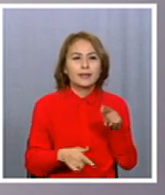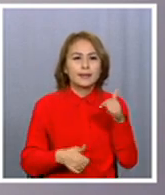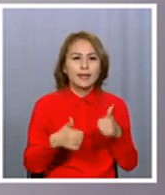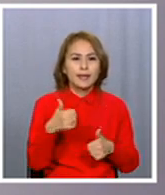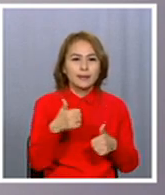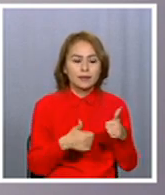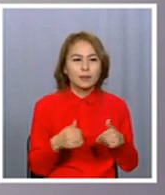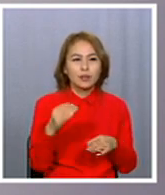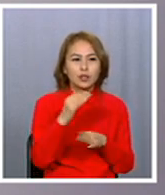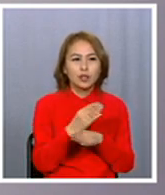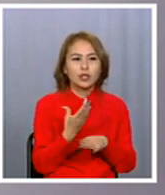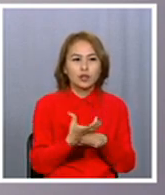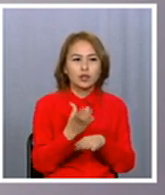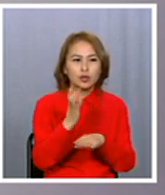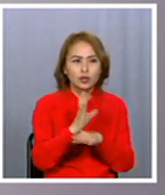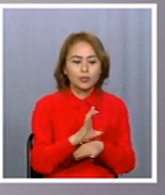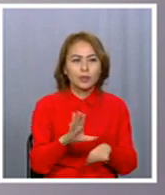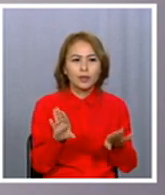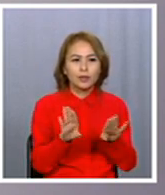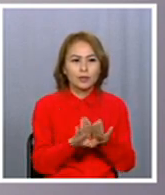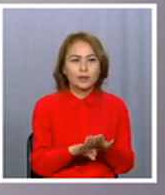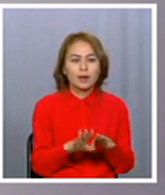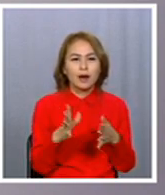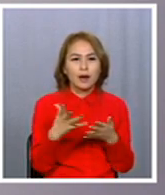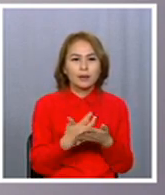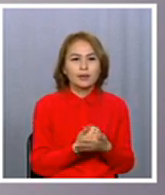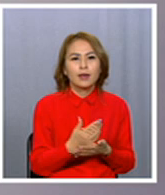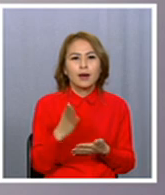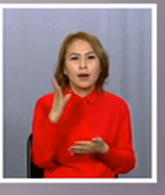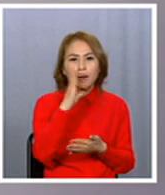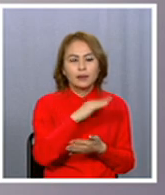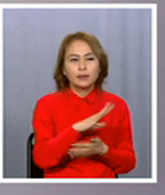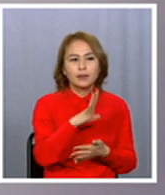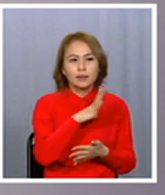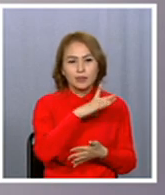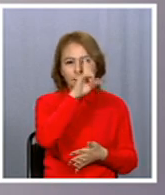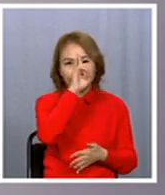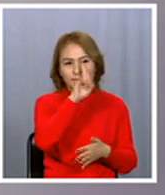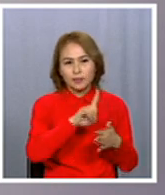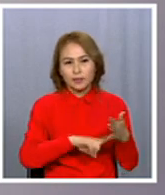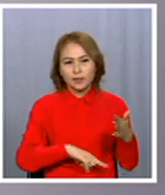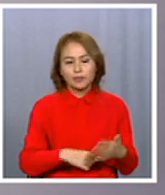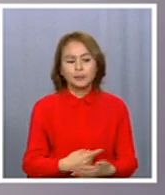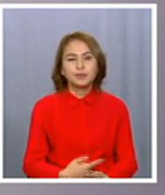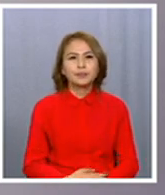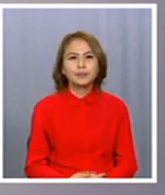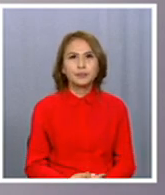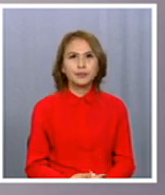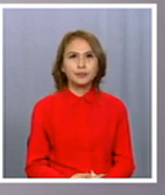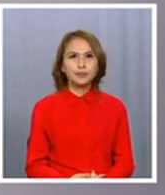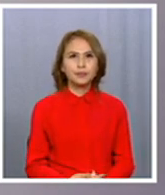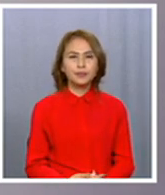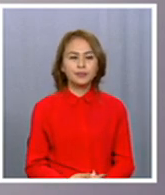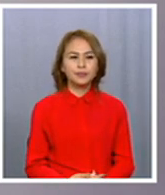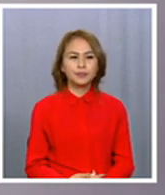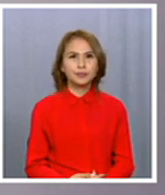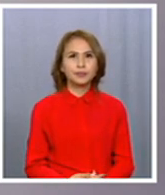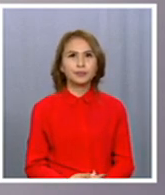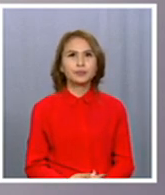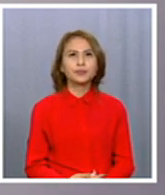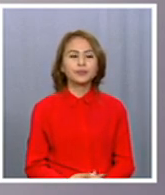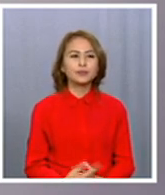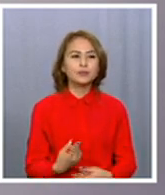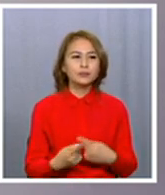және күшейтпелі шырайларды анықтай алдыңыздар деген сенімдемін. Жарайсыздар.